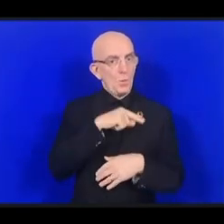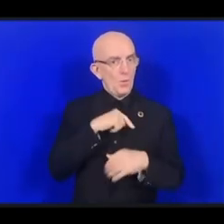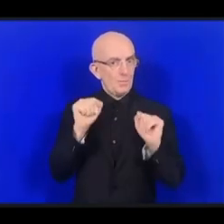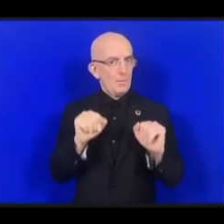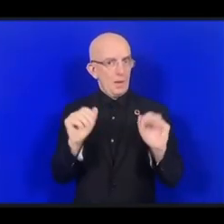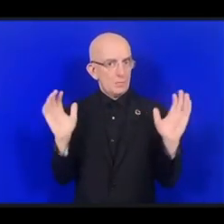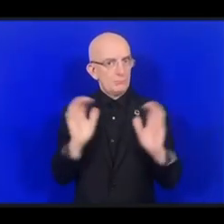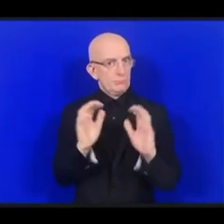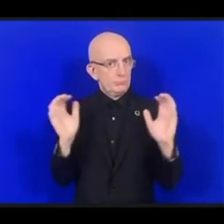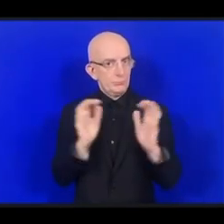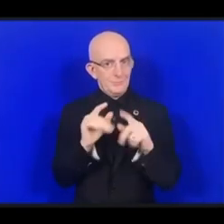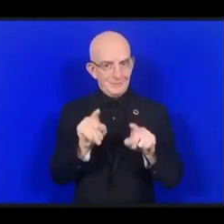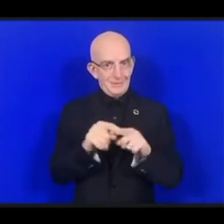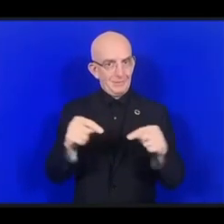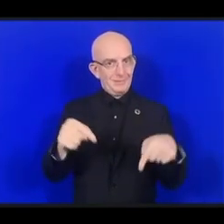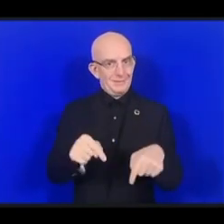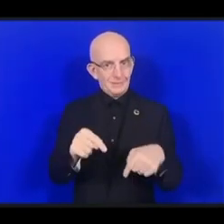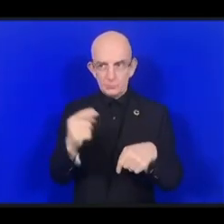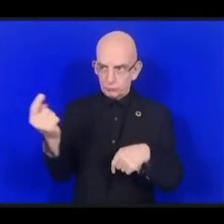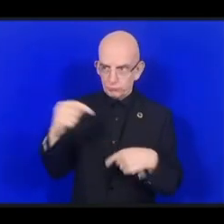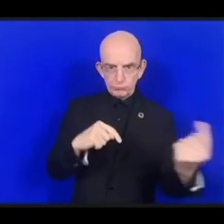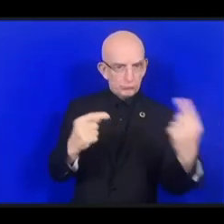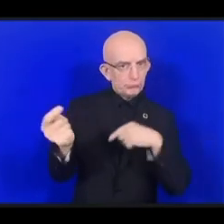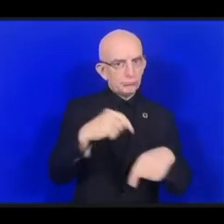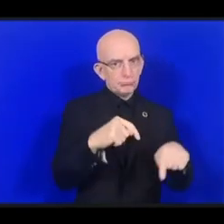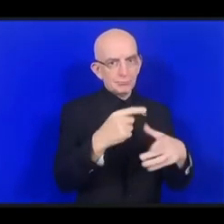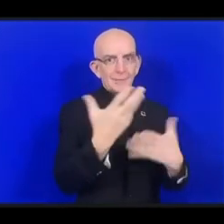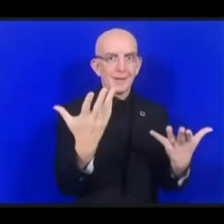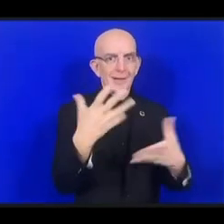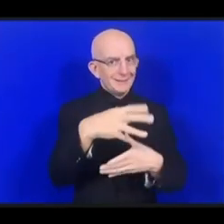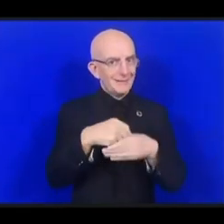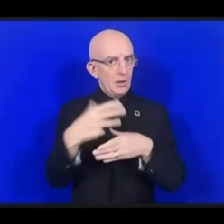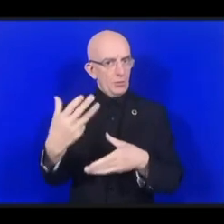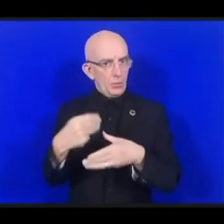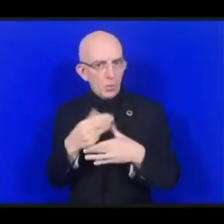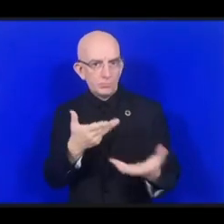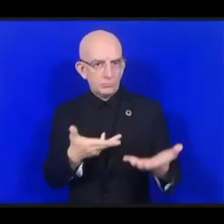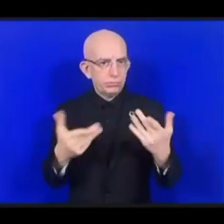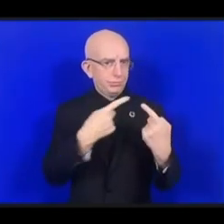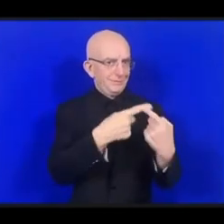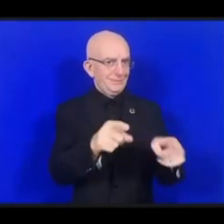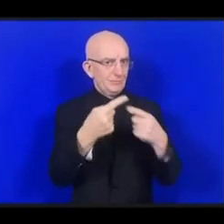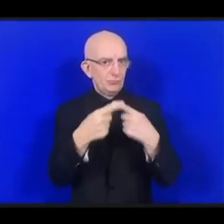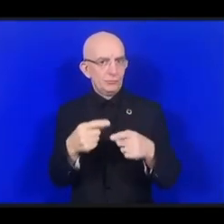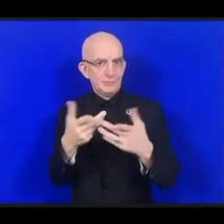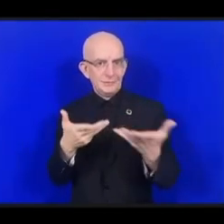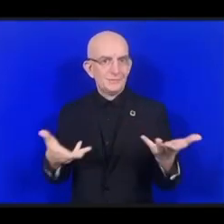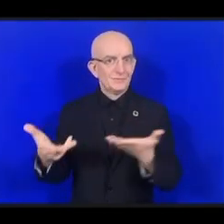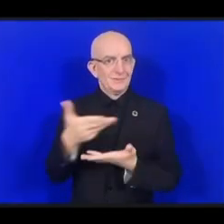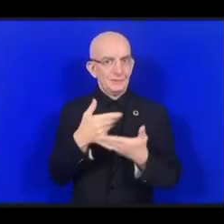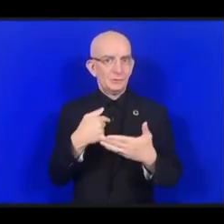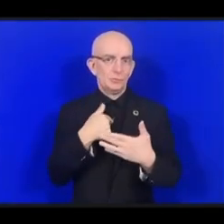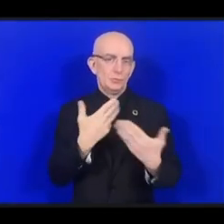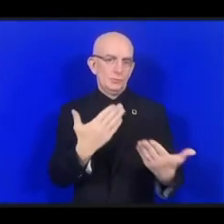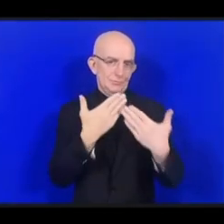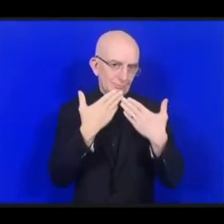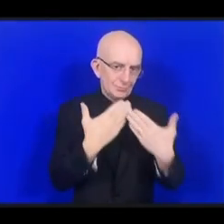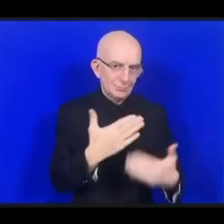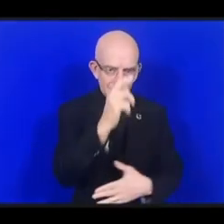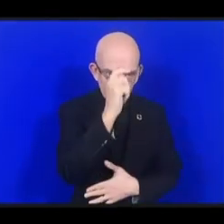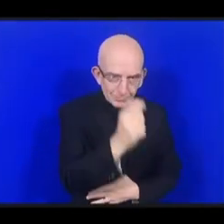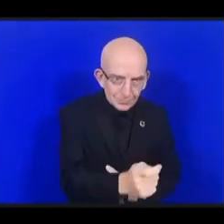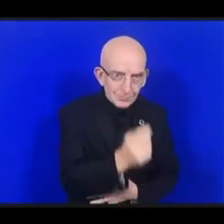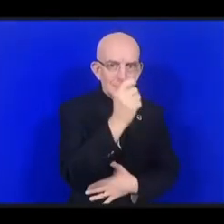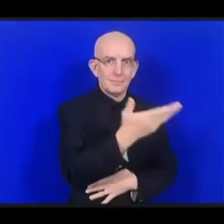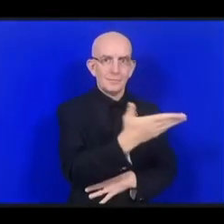ようなイニシアチブを先駆けて実施してくださった日本政府にそ心から感謝いたします変化の